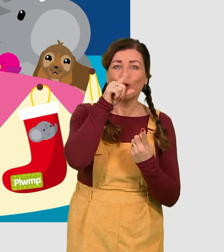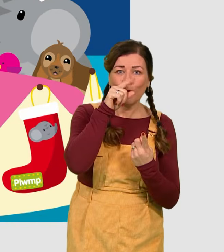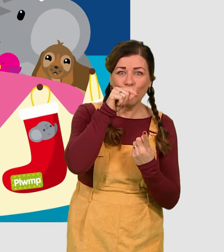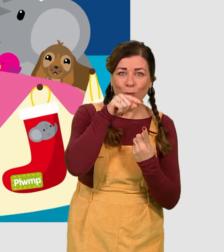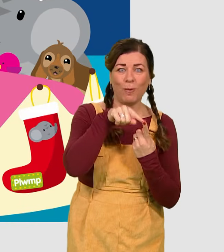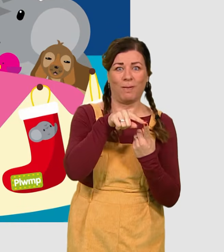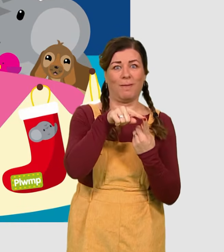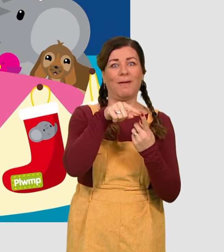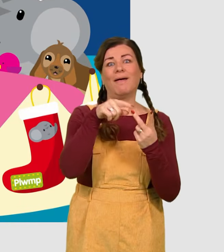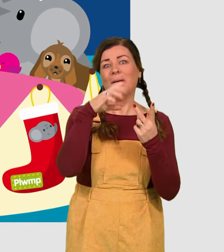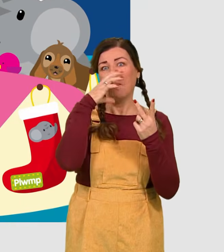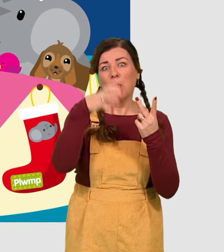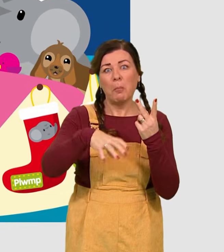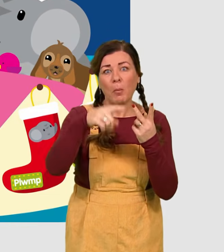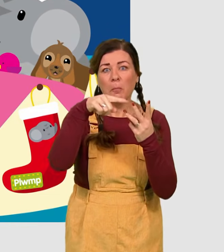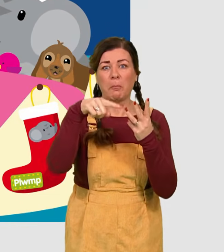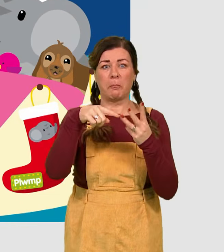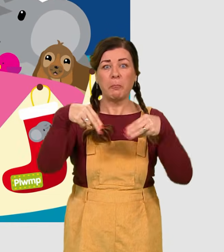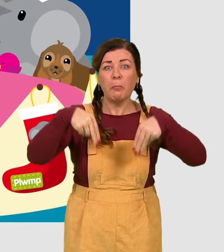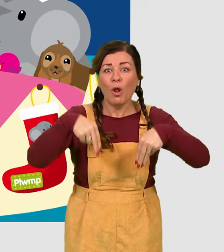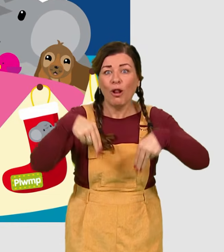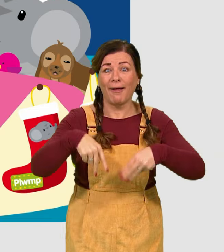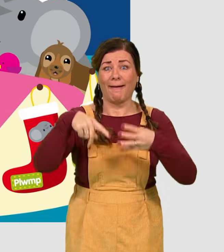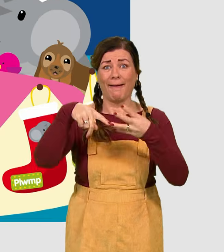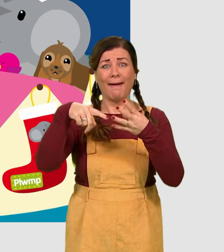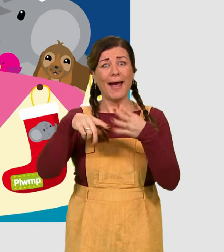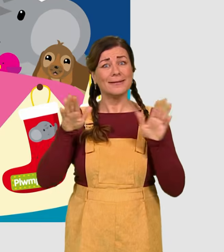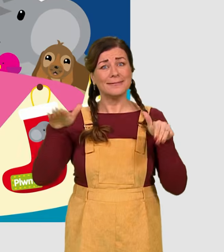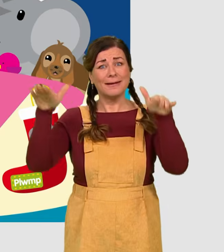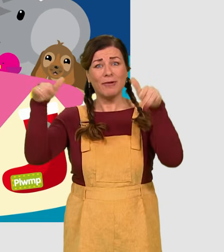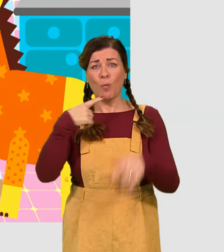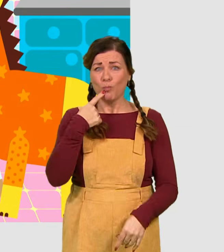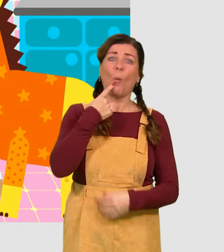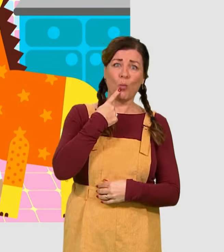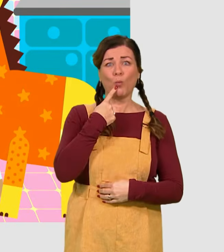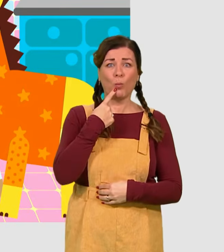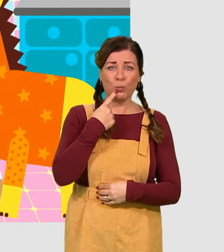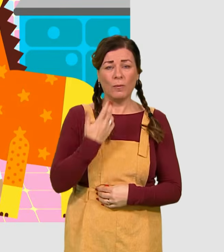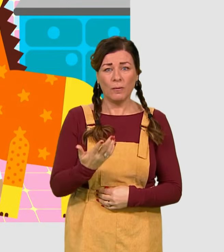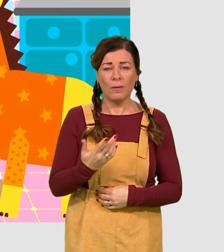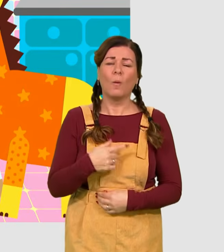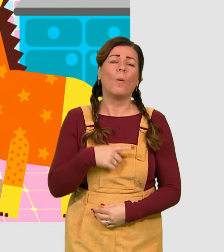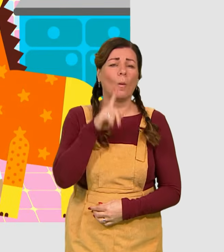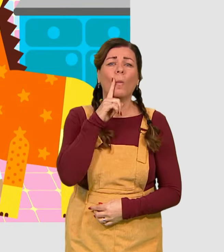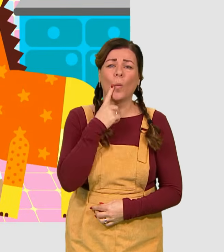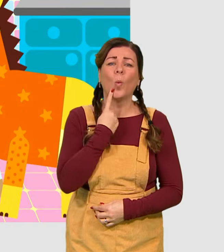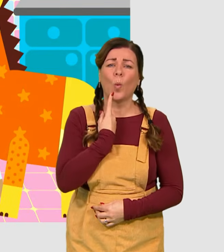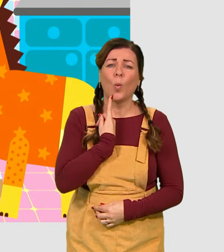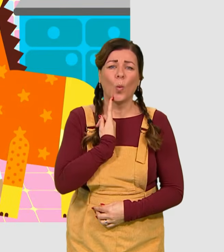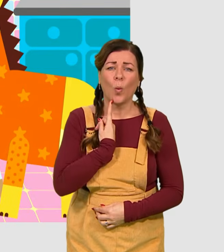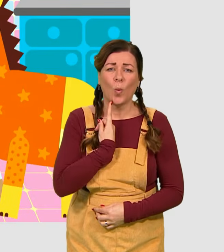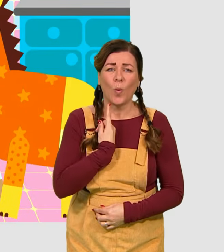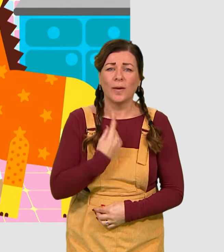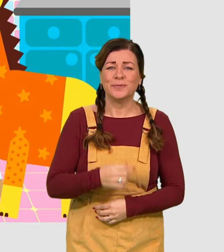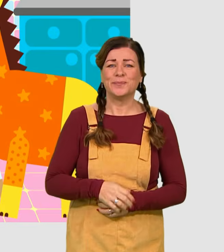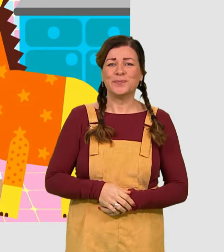Oedd y sŵn wnaeth Cyw, Plwmp, Bolgi a Deryn hefyd. Roedd y crempogau yn flasus iawn